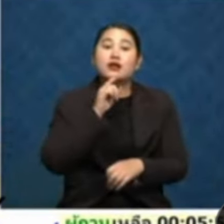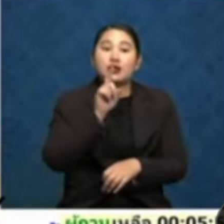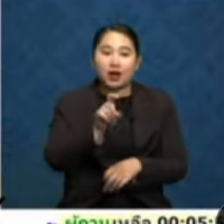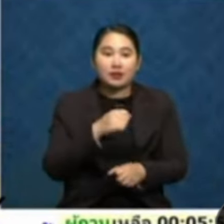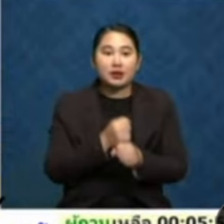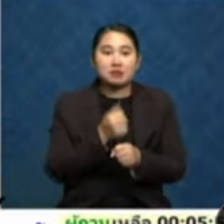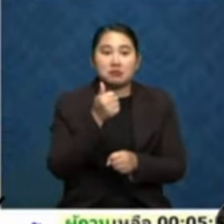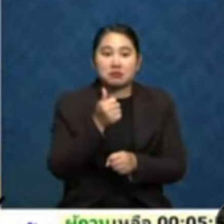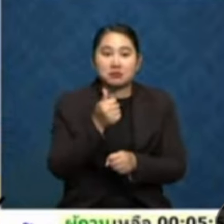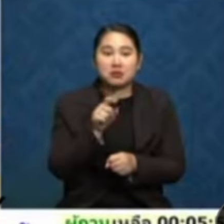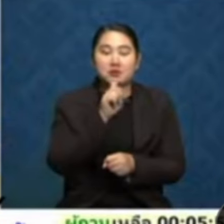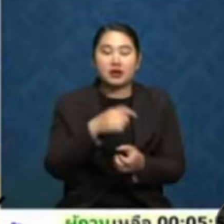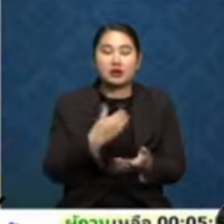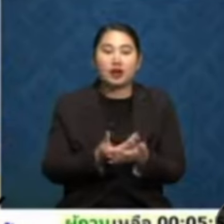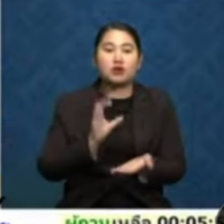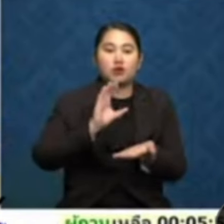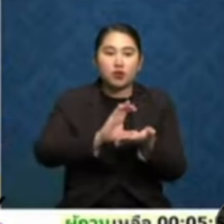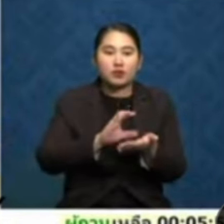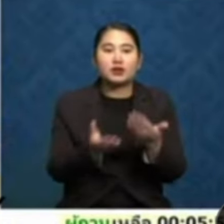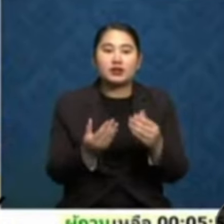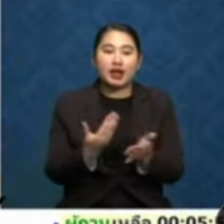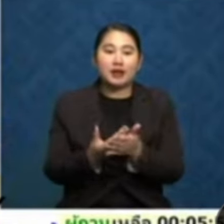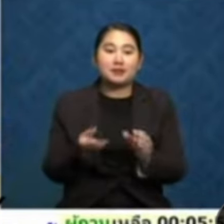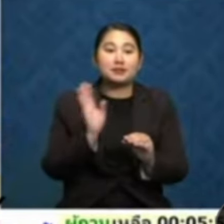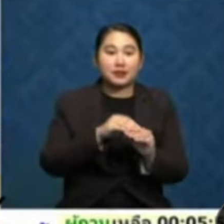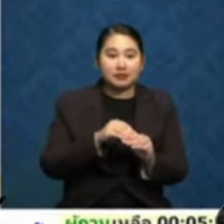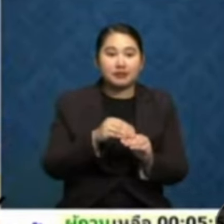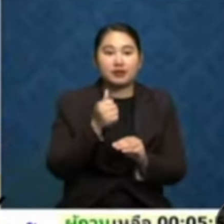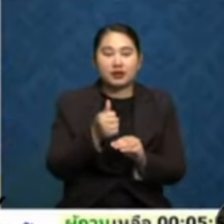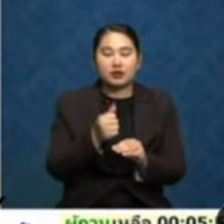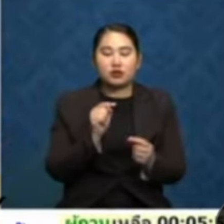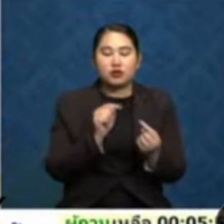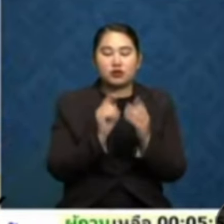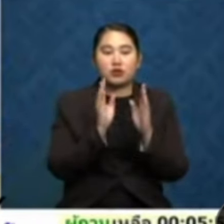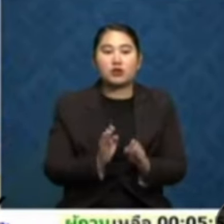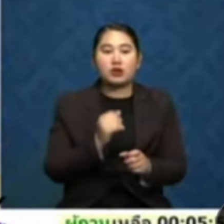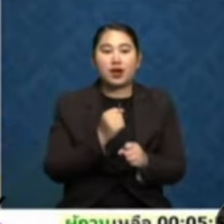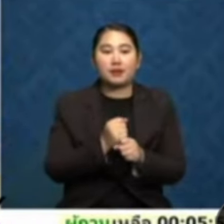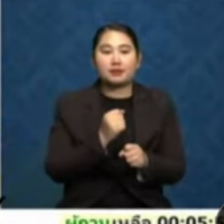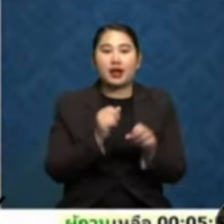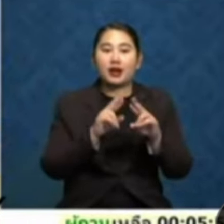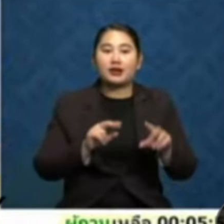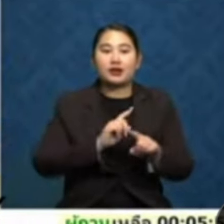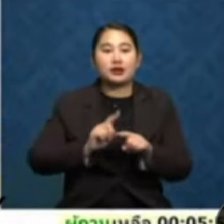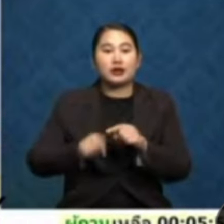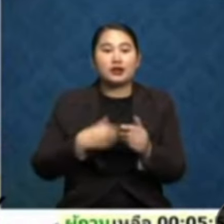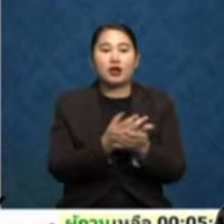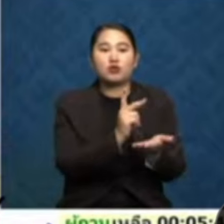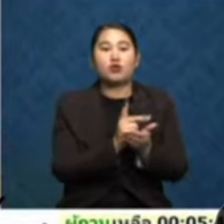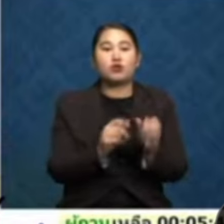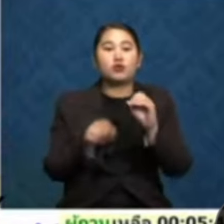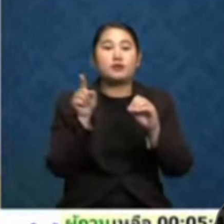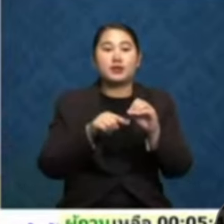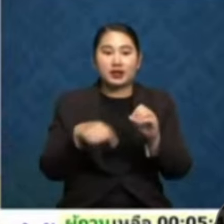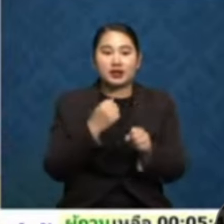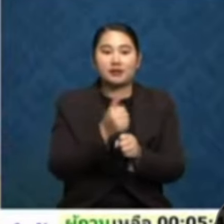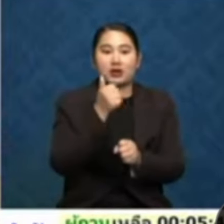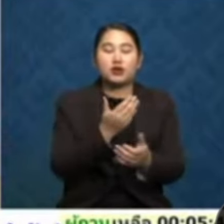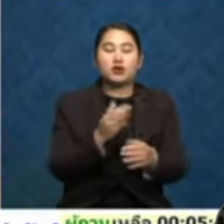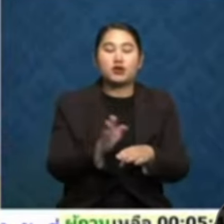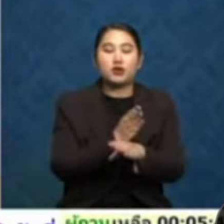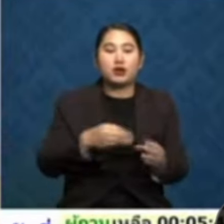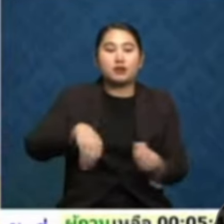ไม่ที่จะจัดสรรงบประมาณในส่วนนี้หรือเพิ่มเข้าไปก็ได้นะครับให้ผู้ประกอบการสามารถเข้าถึงเงินกู้0%ได้เพื่อให้ธุรกิจ